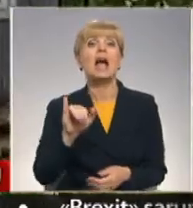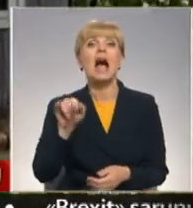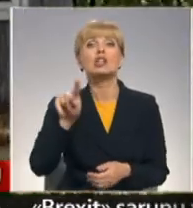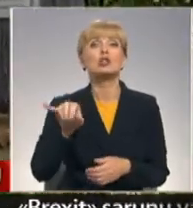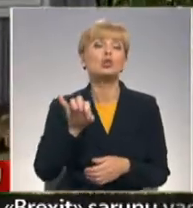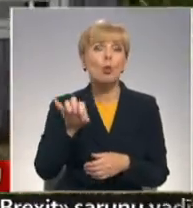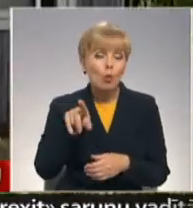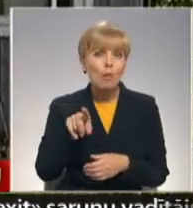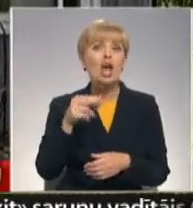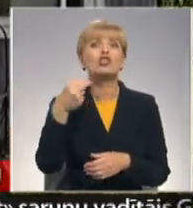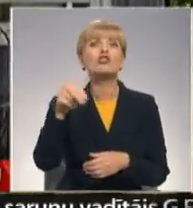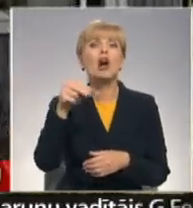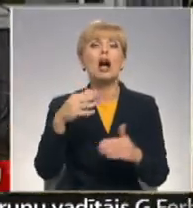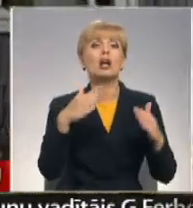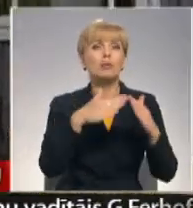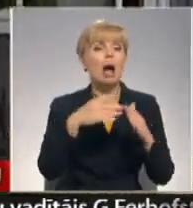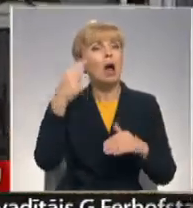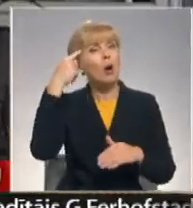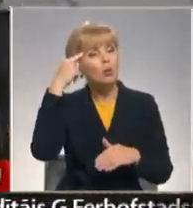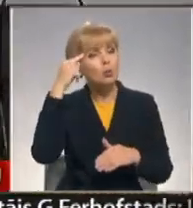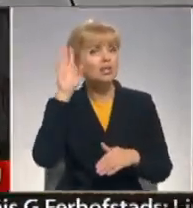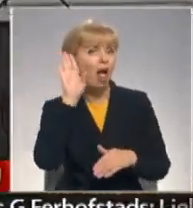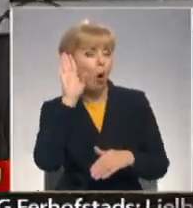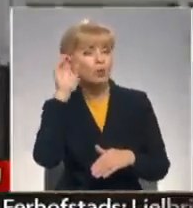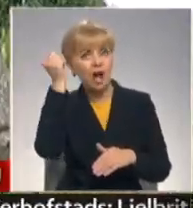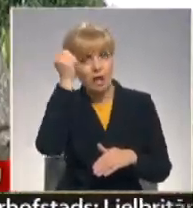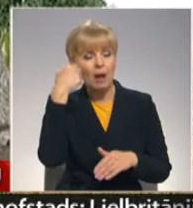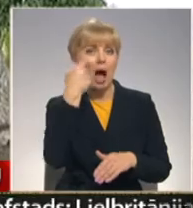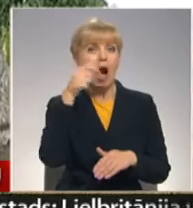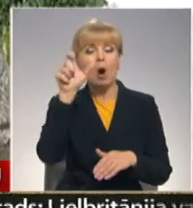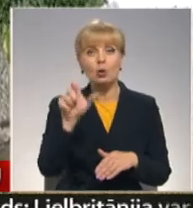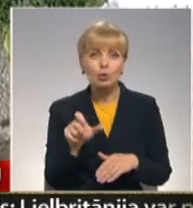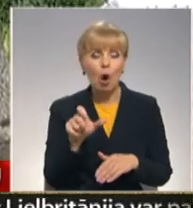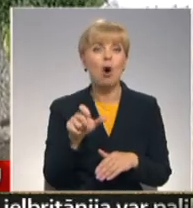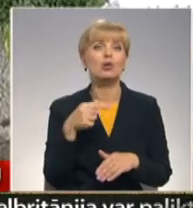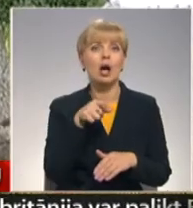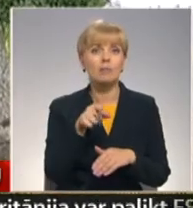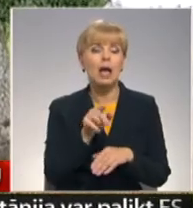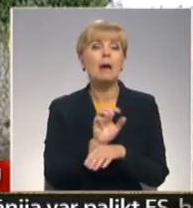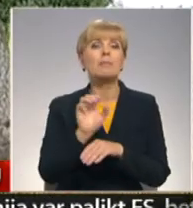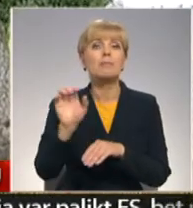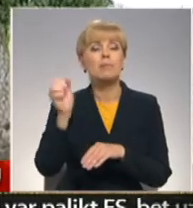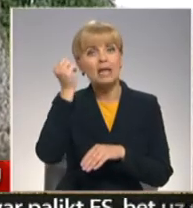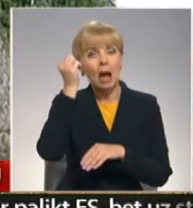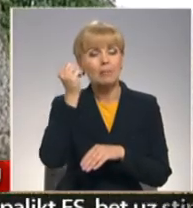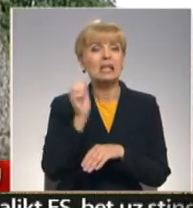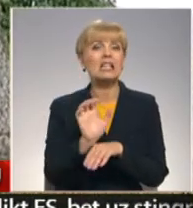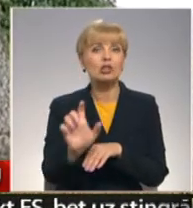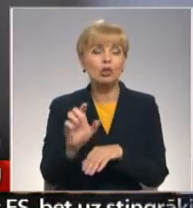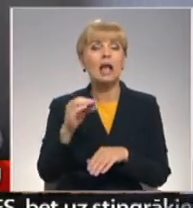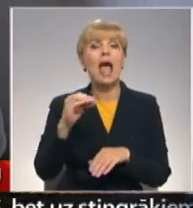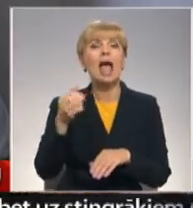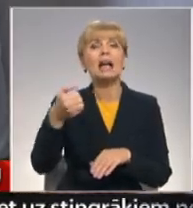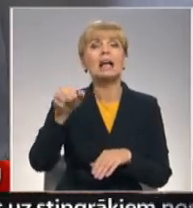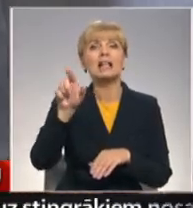Žagatu mājām, uz kurām, lai uzklausītu vienu no atmiņas stāstiem, dodas grāmatas autora Guna Rukšāna, ir piemineklis izsūtījuma laikam, ko līdzis Andris